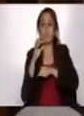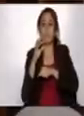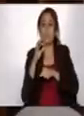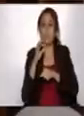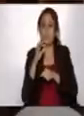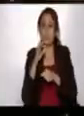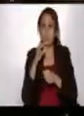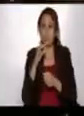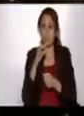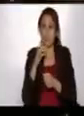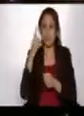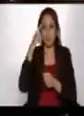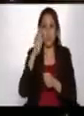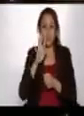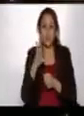شكوا فيكي؟